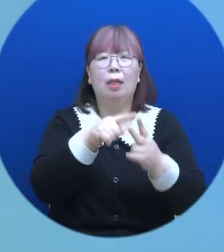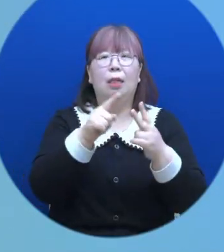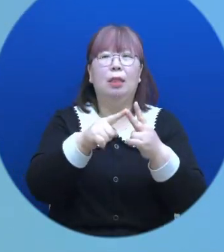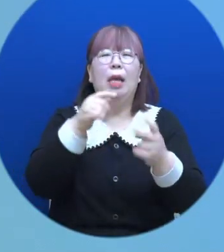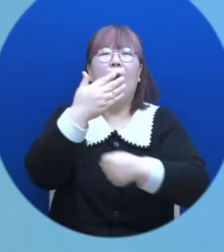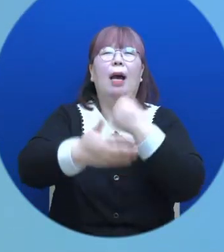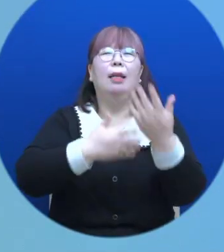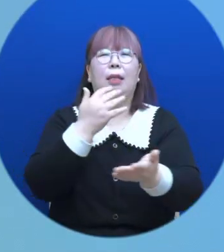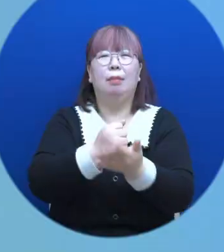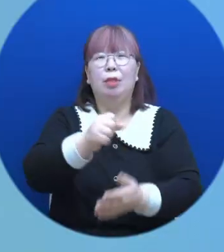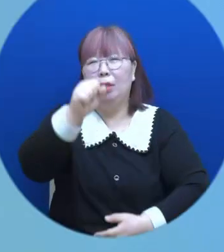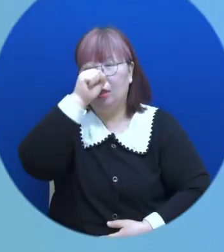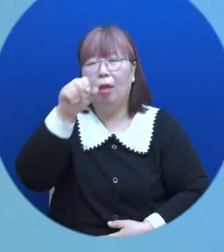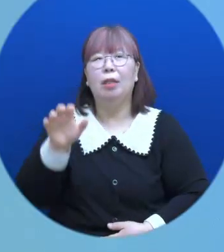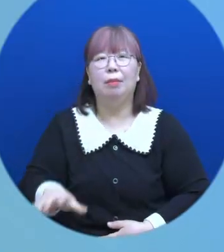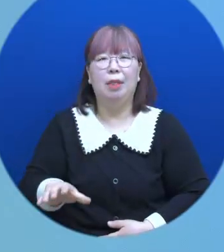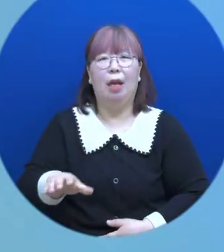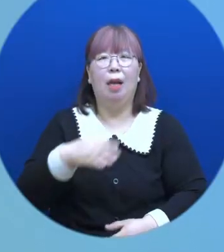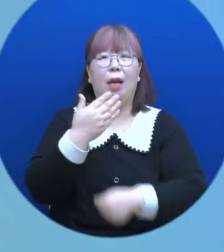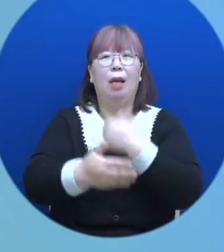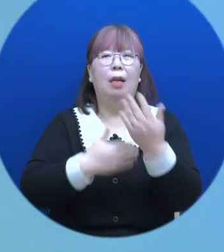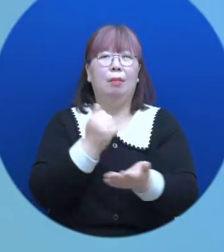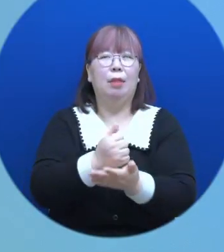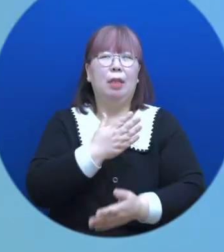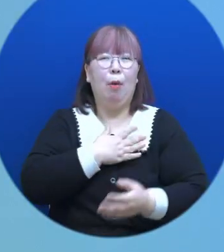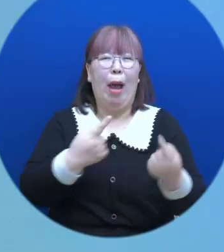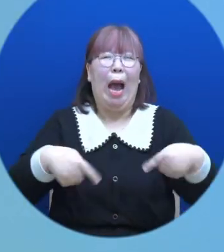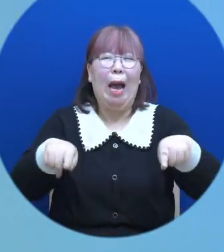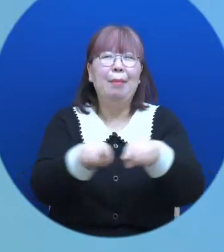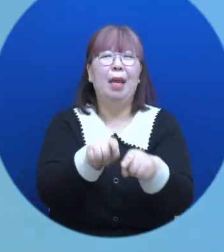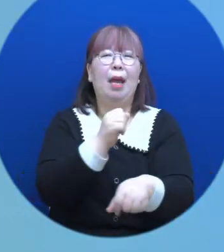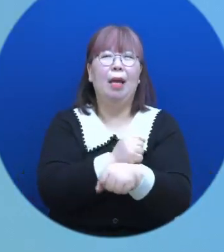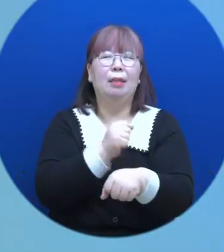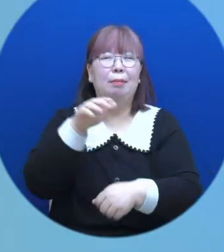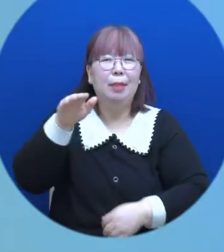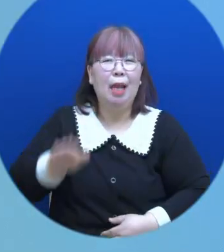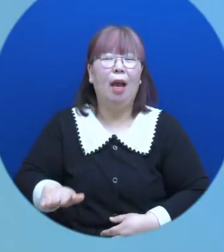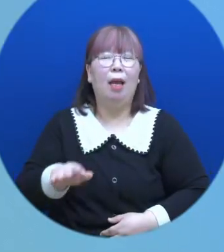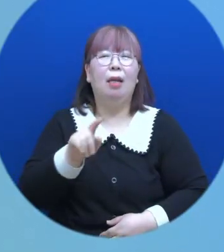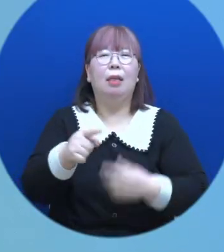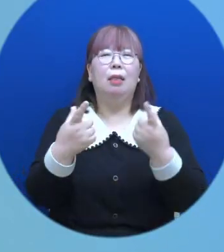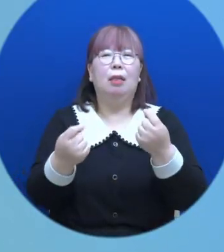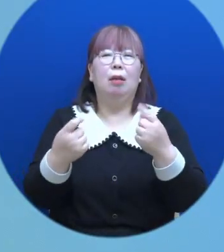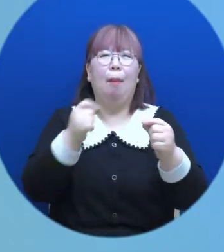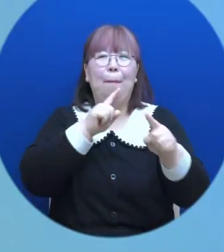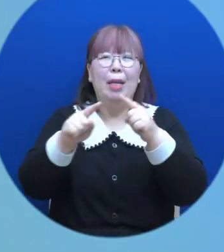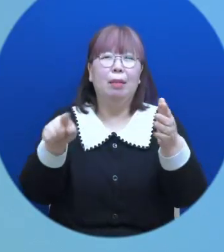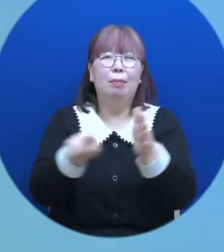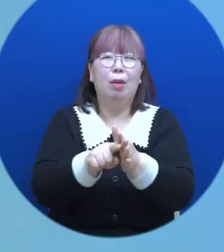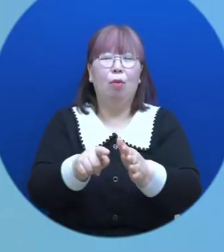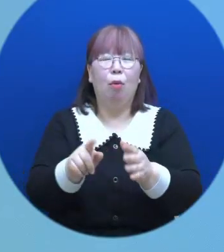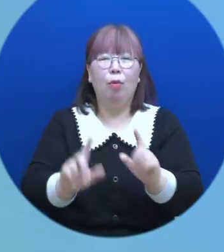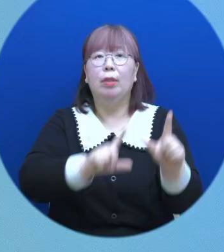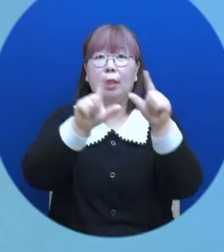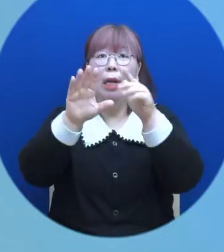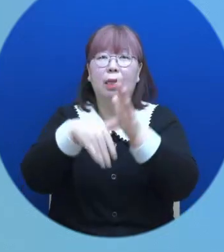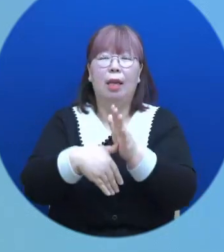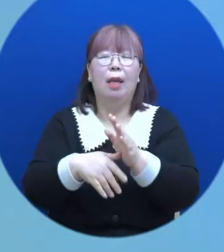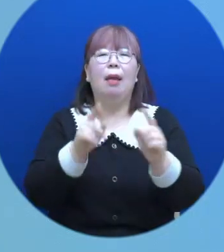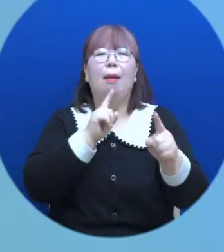하나님은 선하십니다. 하나님은 나와 함께 하십니다. 굳건한 말씀을 믿고 나가게 될 때에